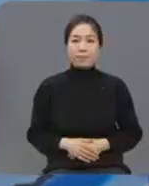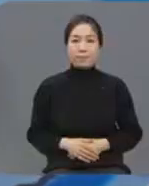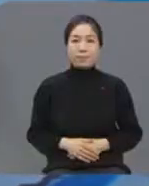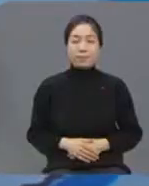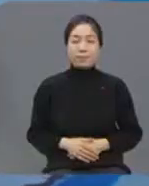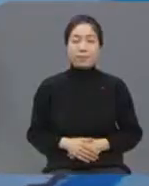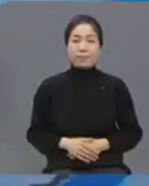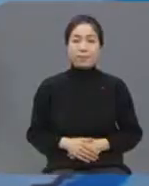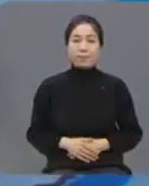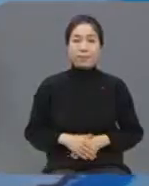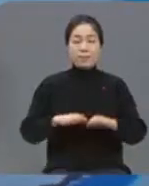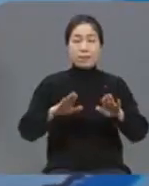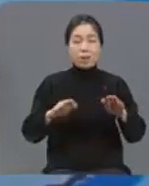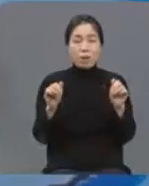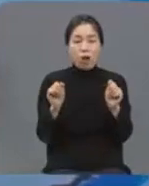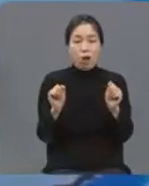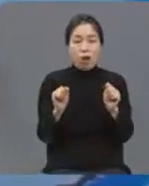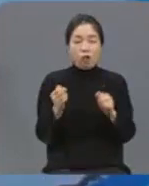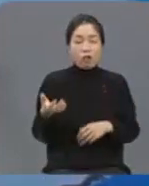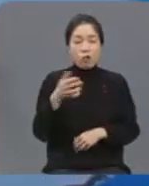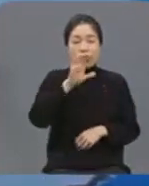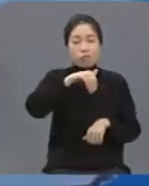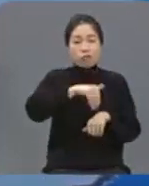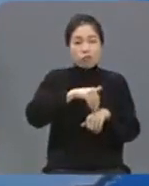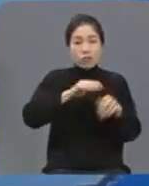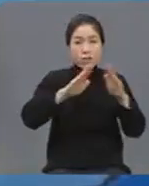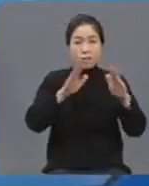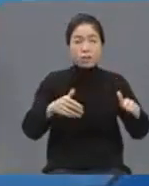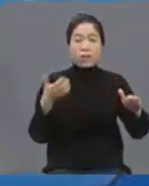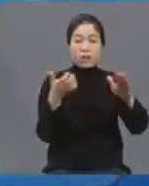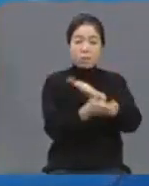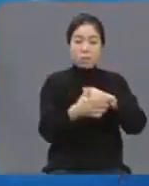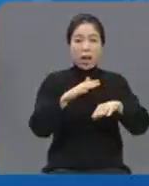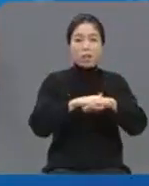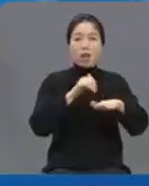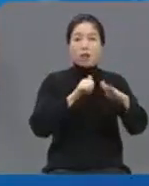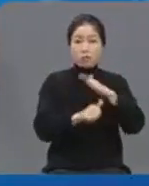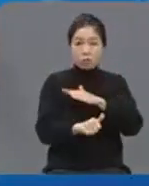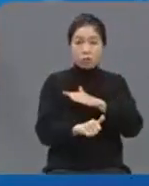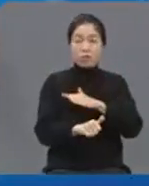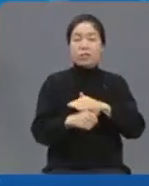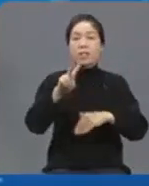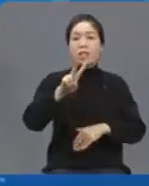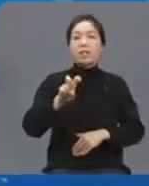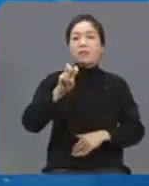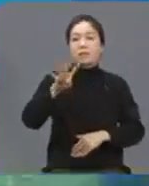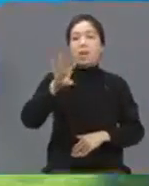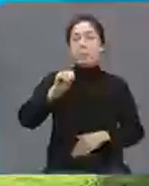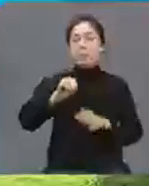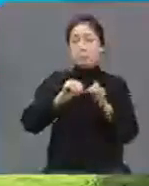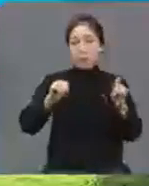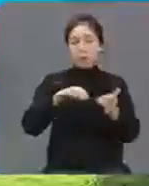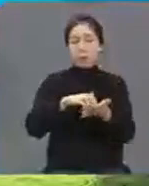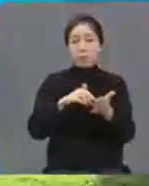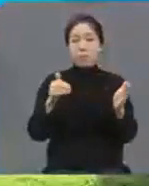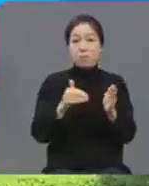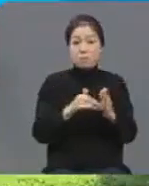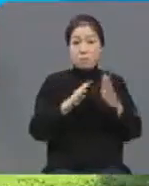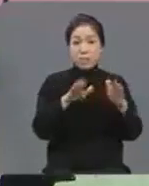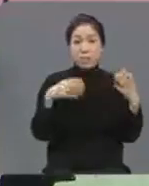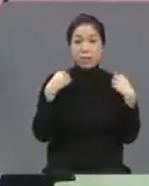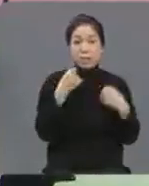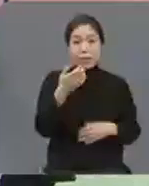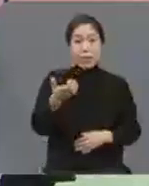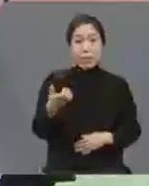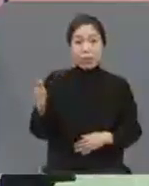됩니다 이번 겨울 전지훈련 등으로 전라남도를 찾은 스포츠 선수가 24만 여명으로 집게 됐습니다 전라남도는 지난